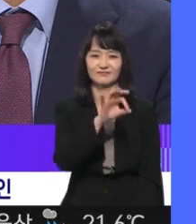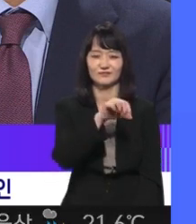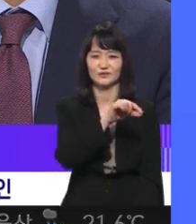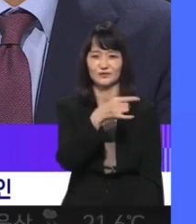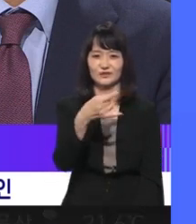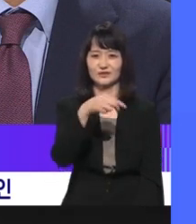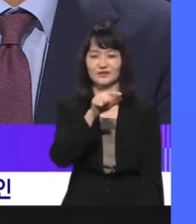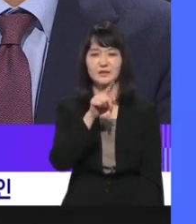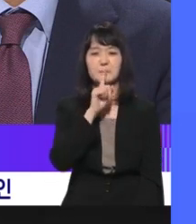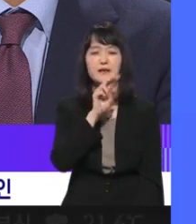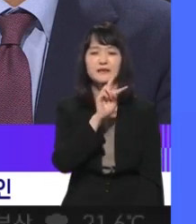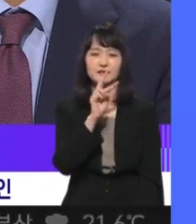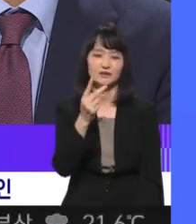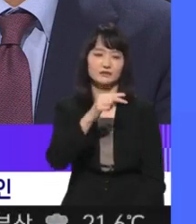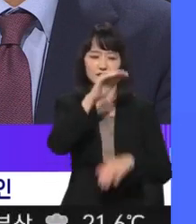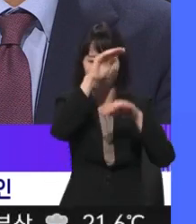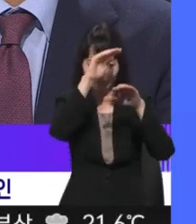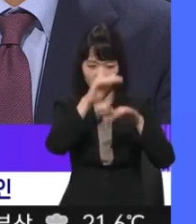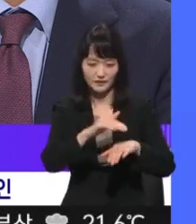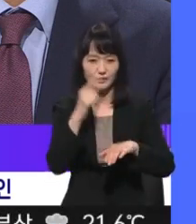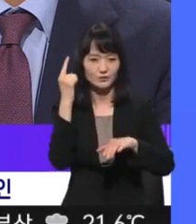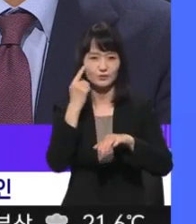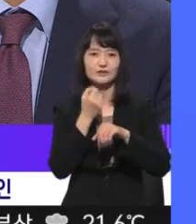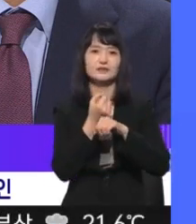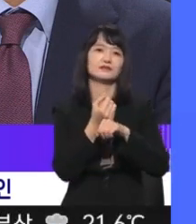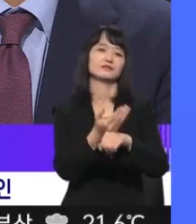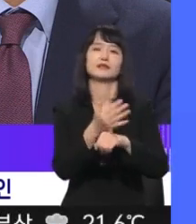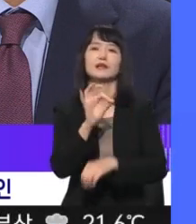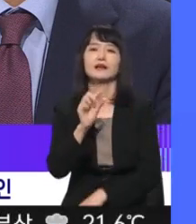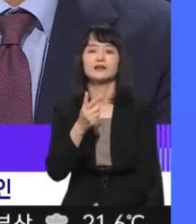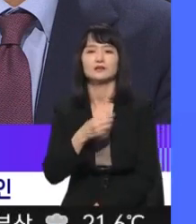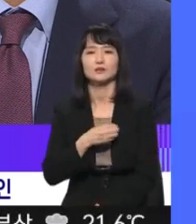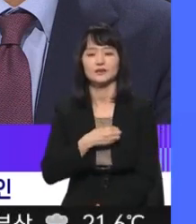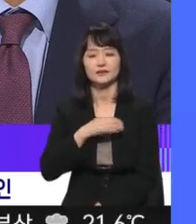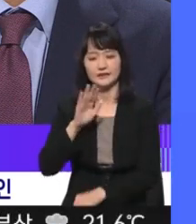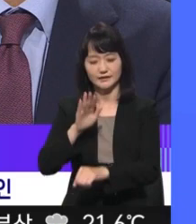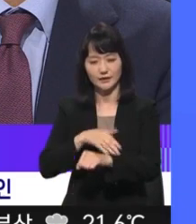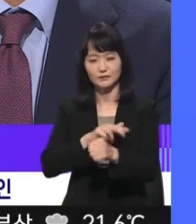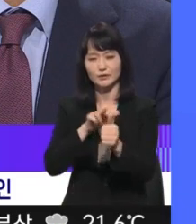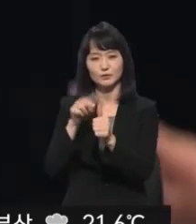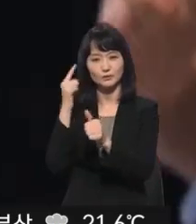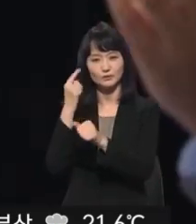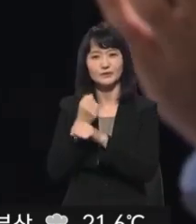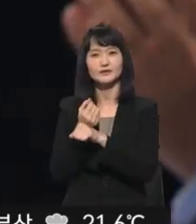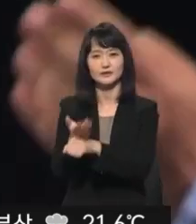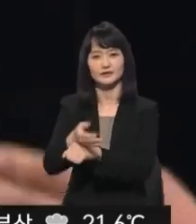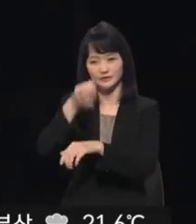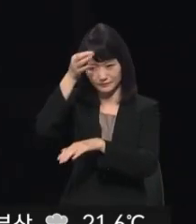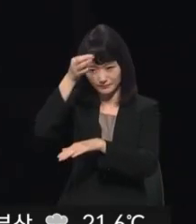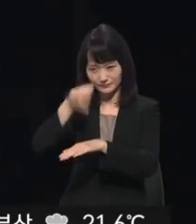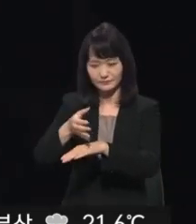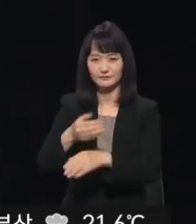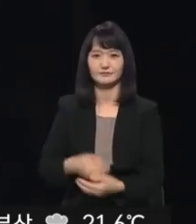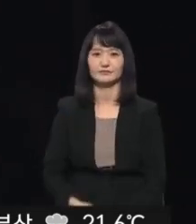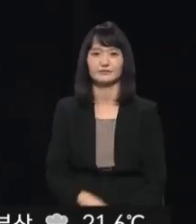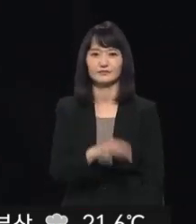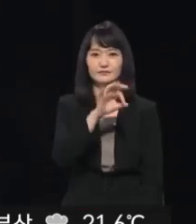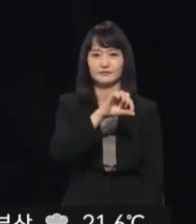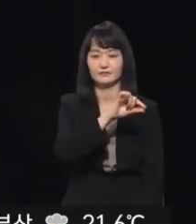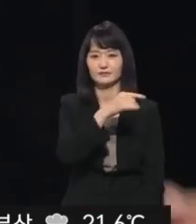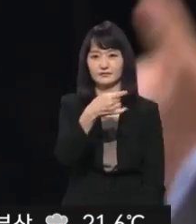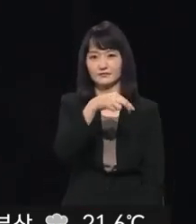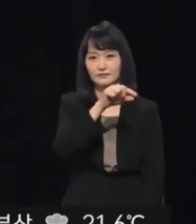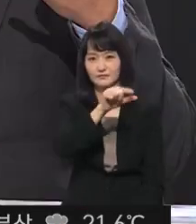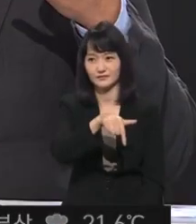전해 드렸습니다 그분에 대해 선수 시간 원과 잘못된 정보가 전달되는 시청자 여러분께도 사과드립니다 윤희석 때 병이 직접 출연 하시는